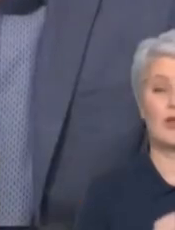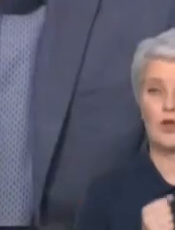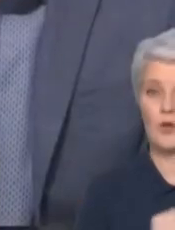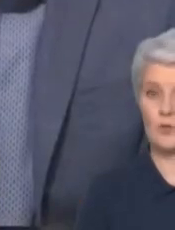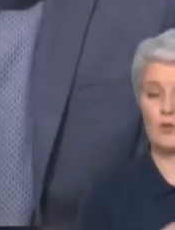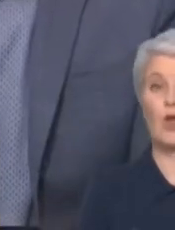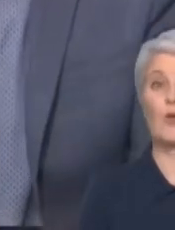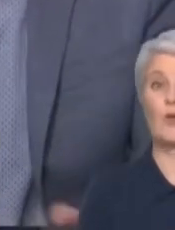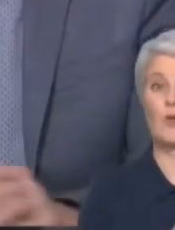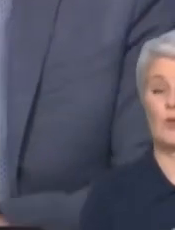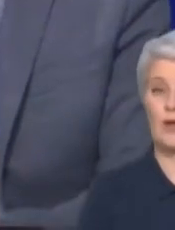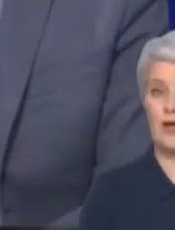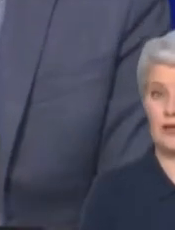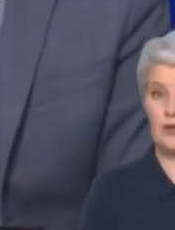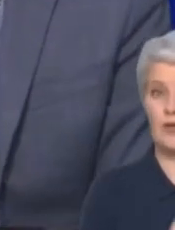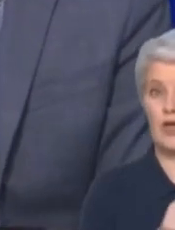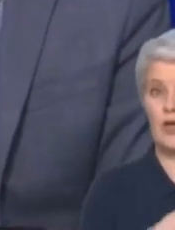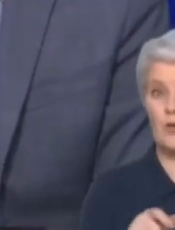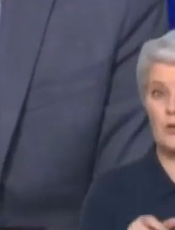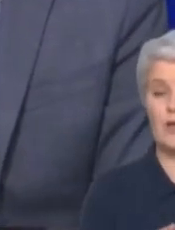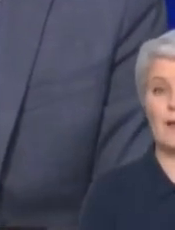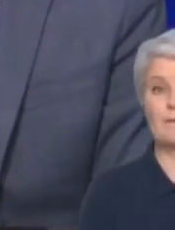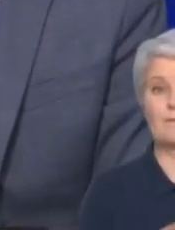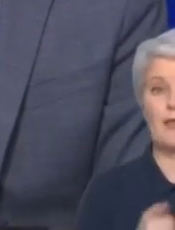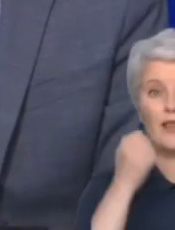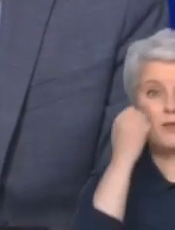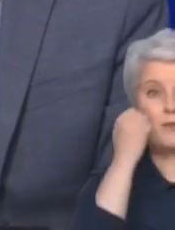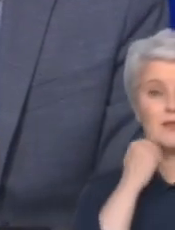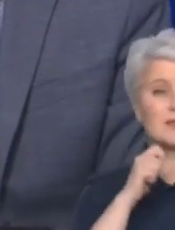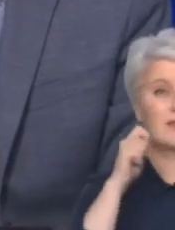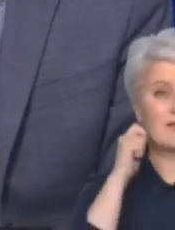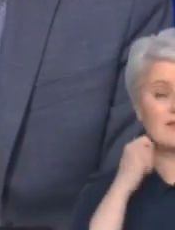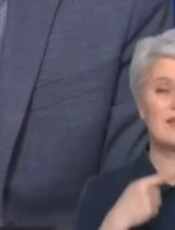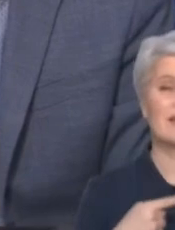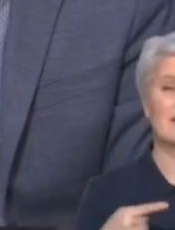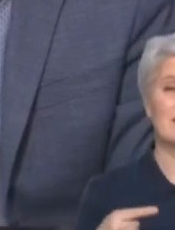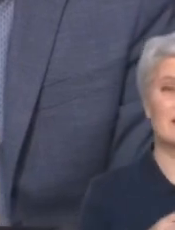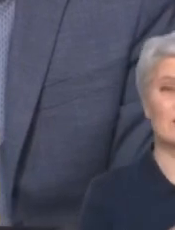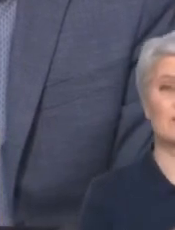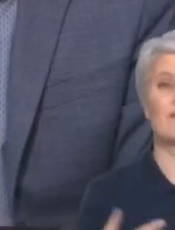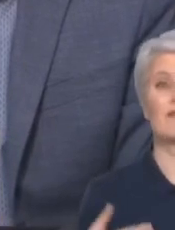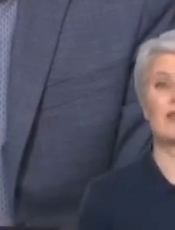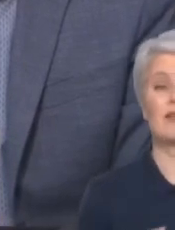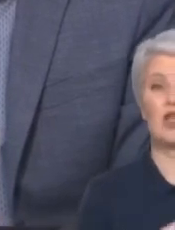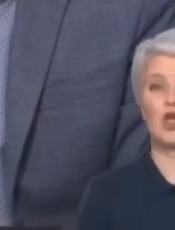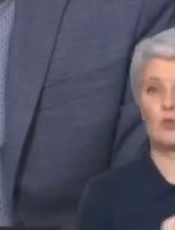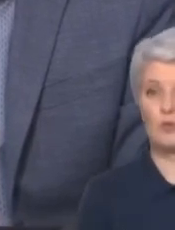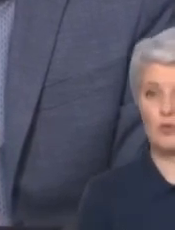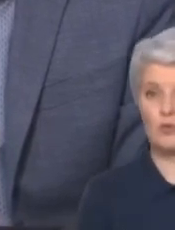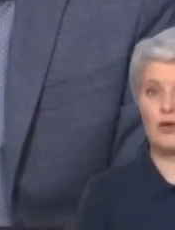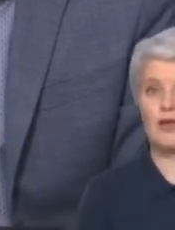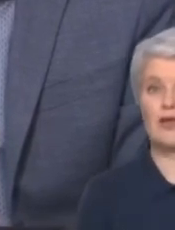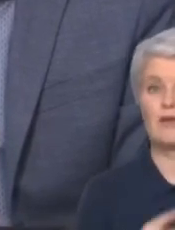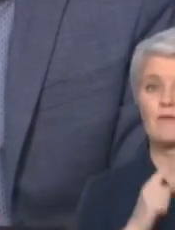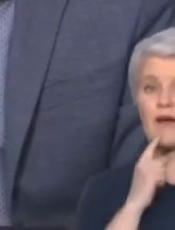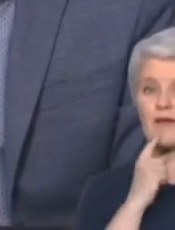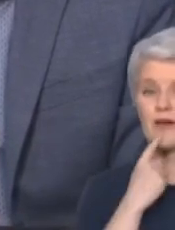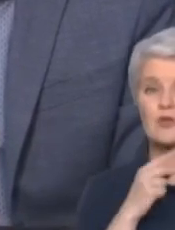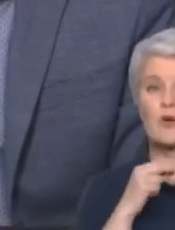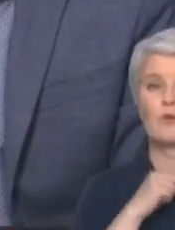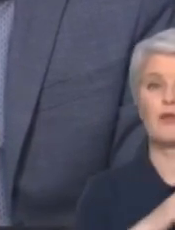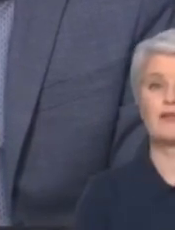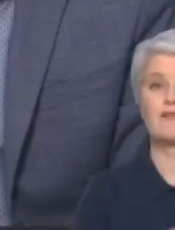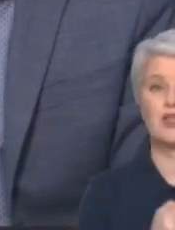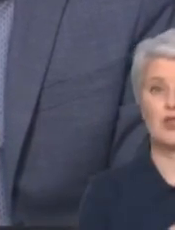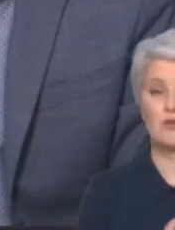Друга категорія – це ті люди вже перед пенсійного віку, які з різних причин втратили роботу. Їм зараз важко працевлаштуватися,